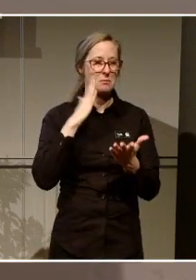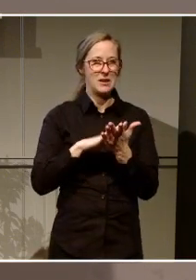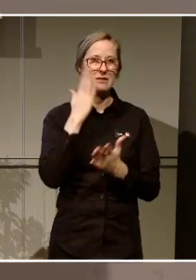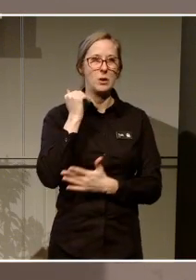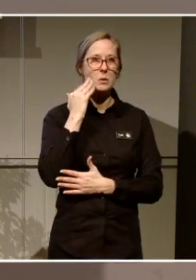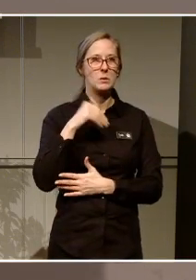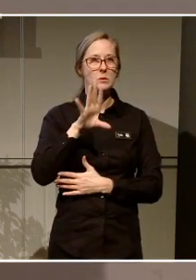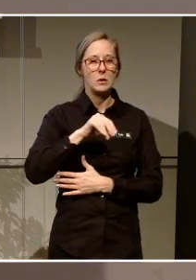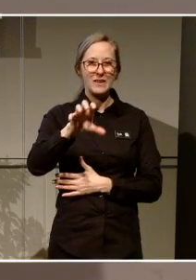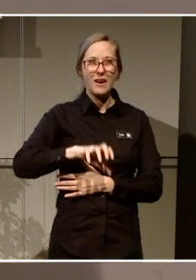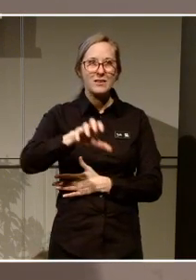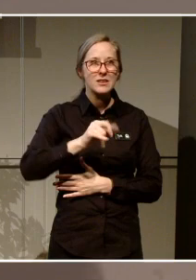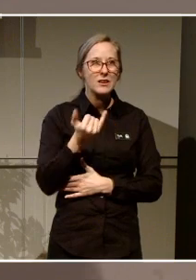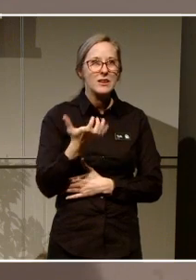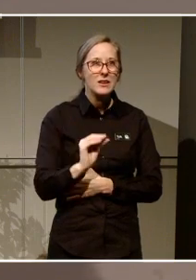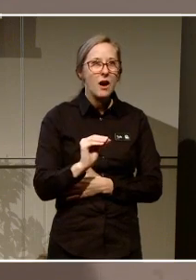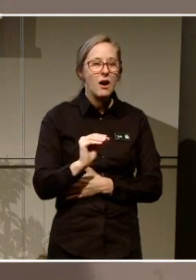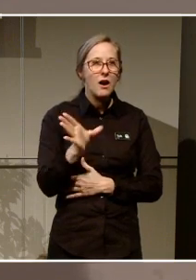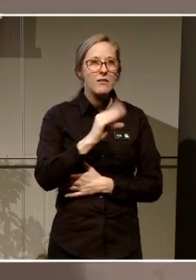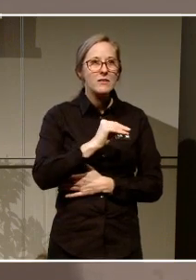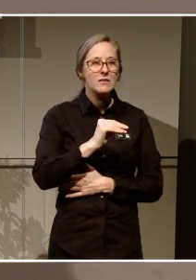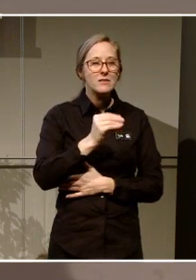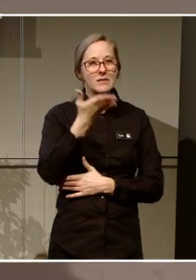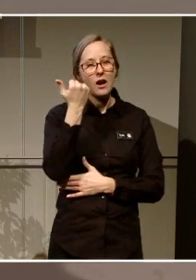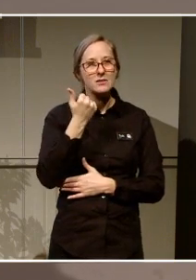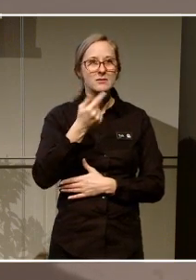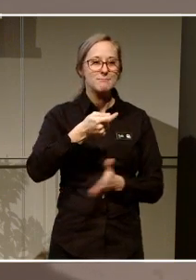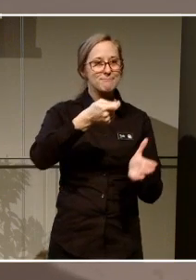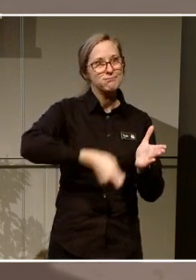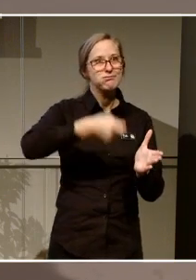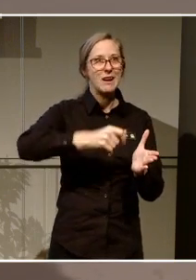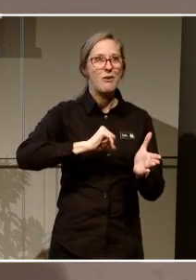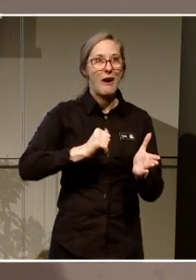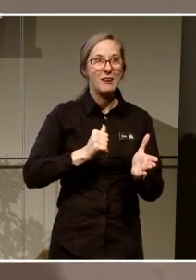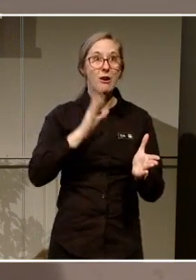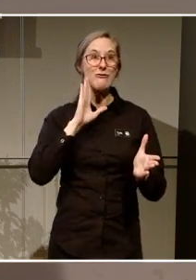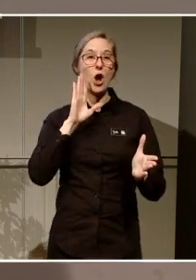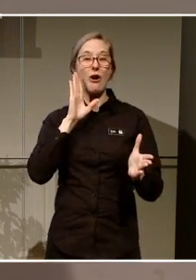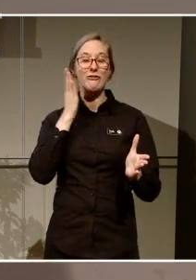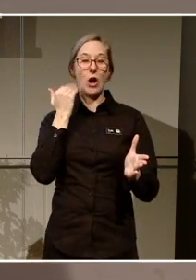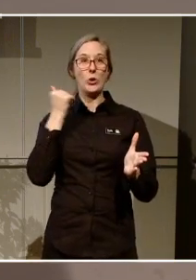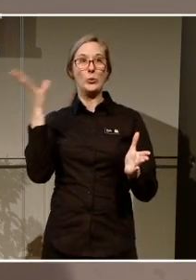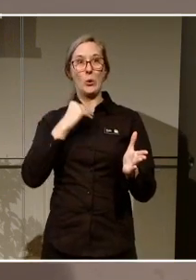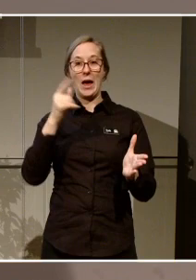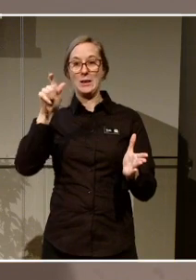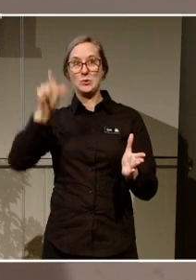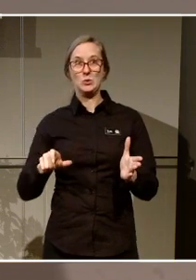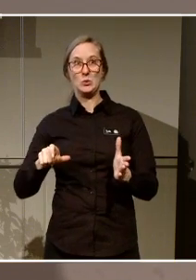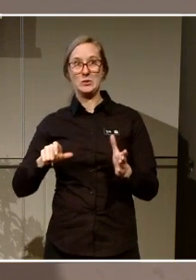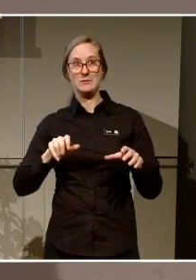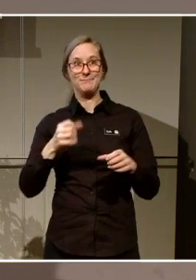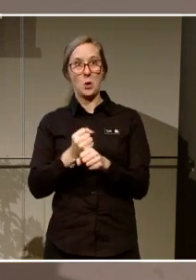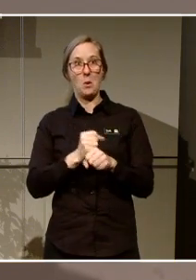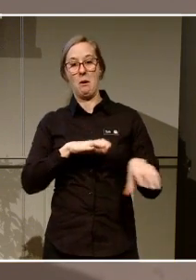från kassan på ICA i början, där vi kan blippa våra varor själva istället för att betala någon som blippar varorna. Det är ungefär